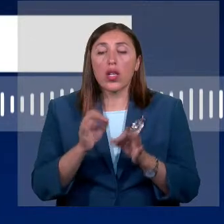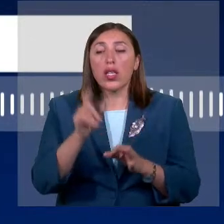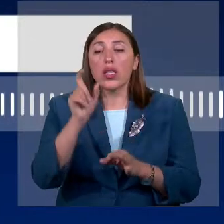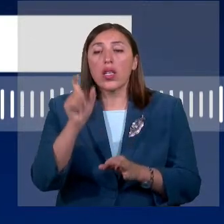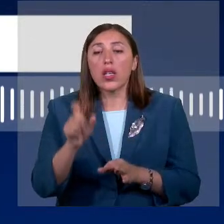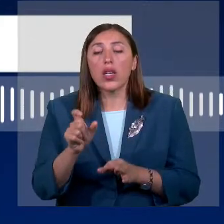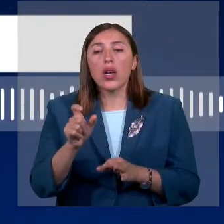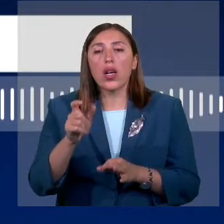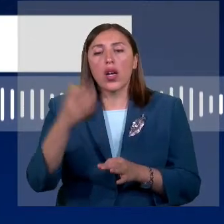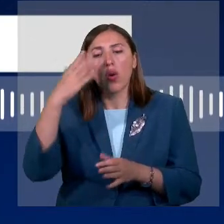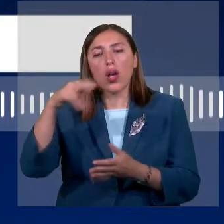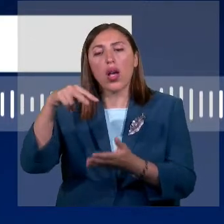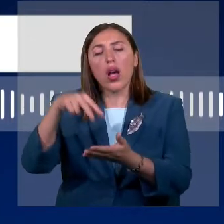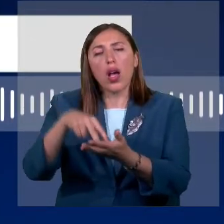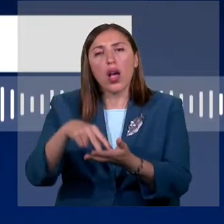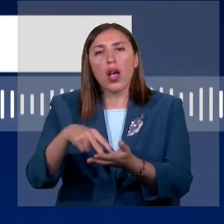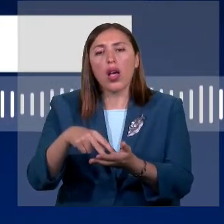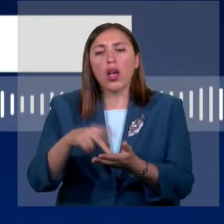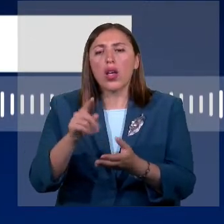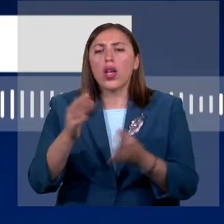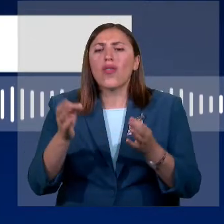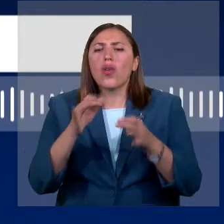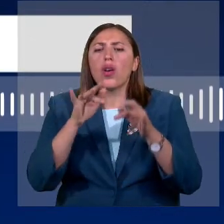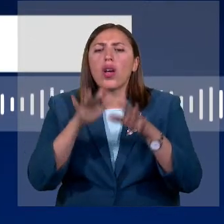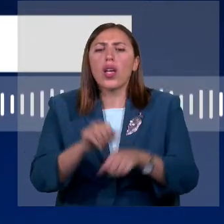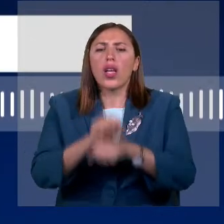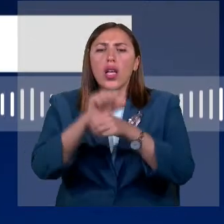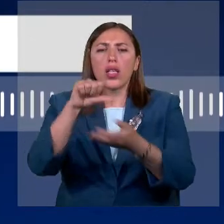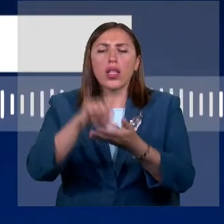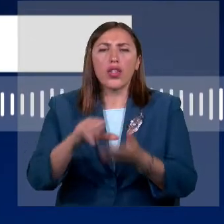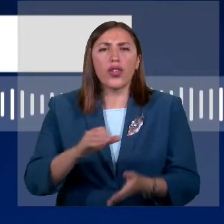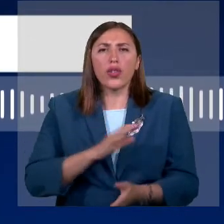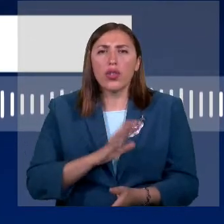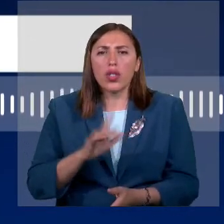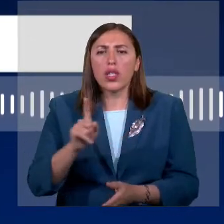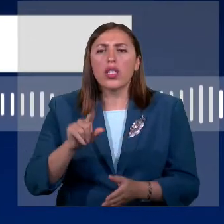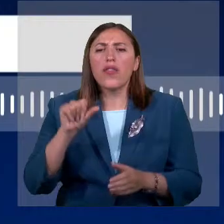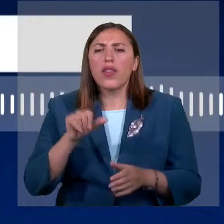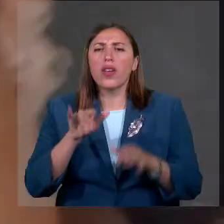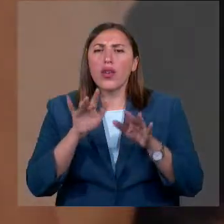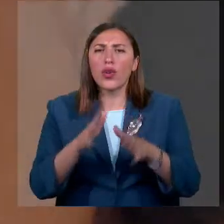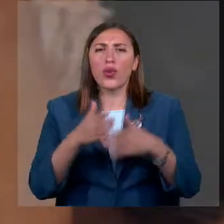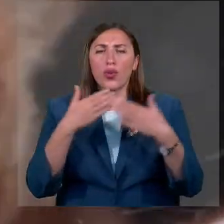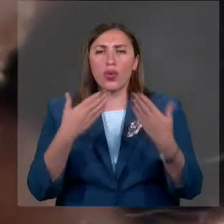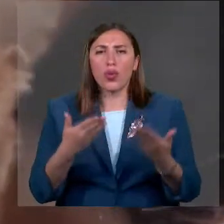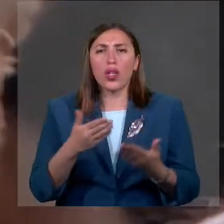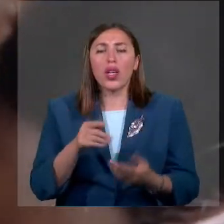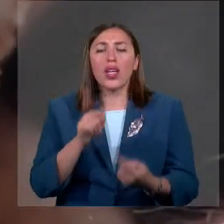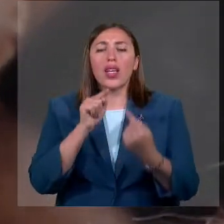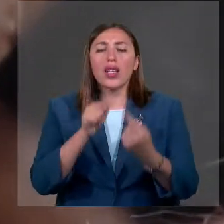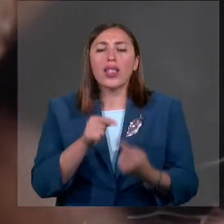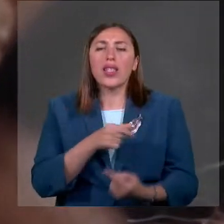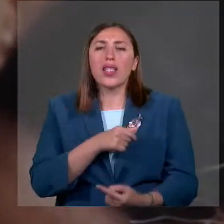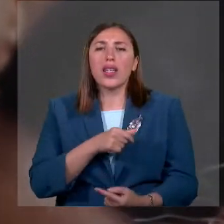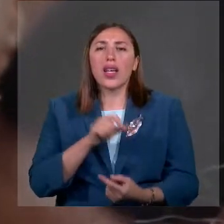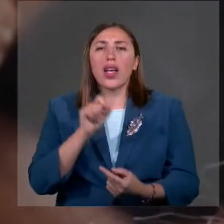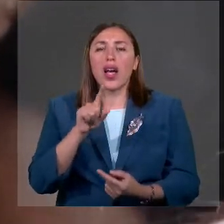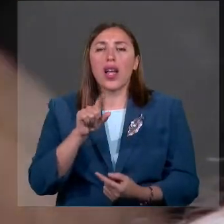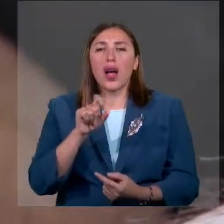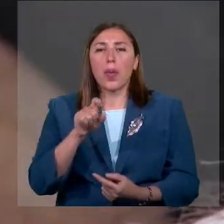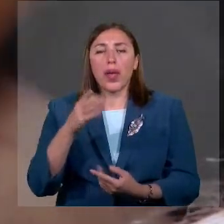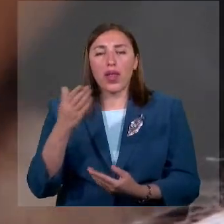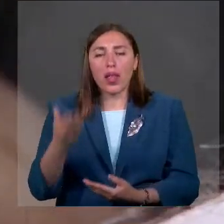քաղաքացին հերու կանգնած աղել, որևէ գործողության չի մասնակցել, որևէ ստարդիչ գործողություն չի արել։ Ընդդիմադիր հանրապետականի անդամ